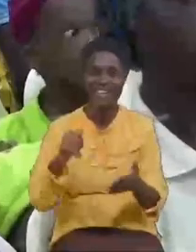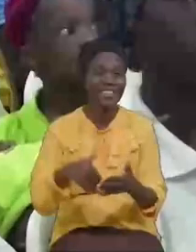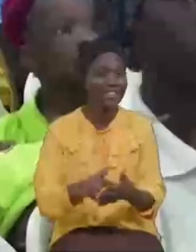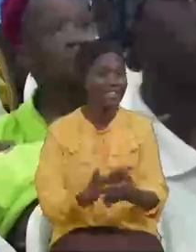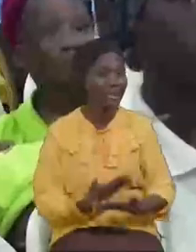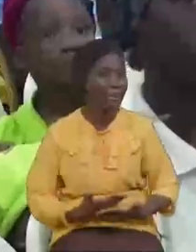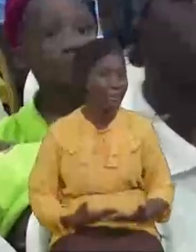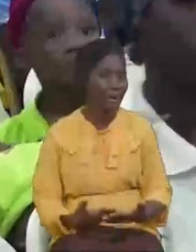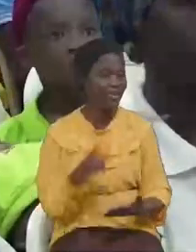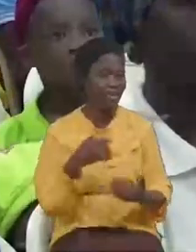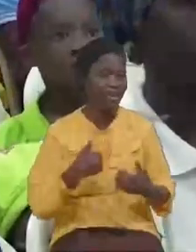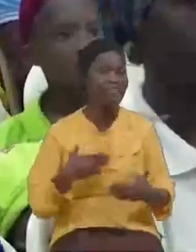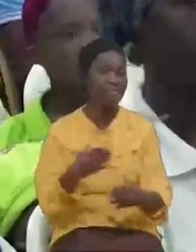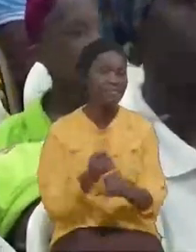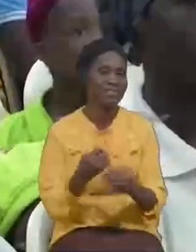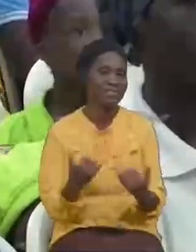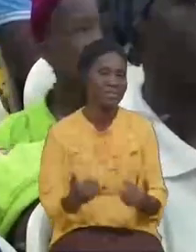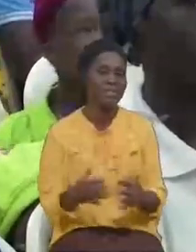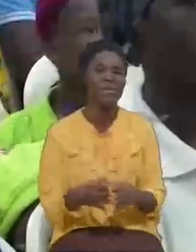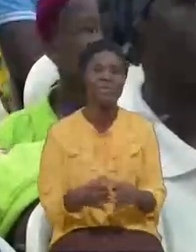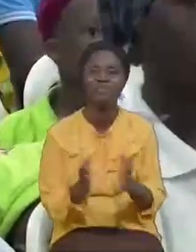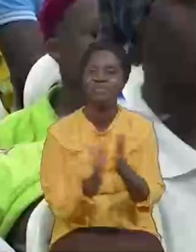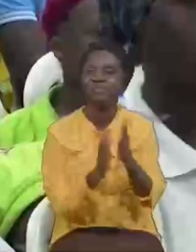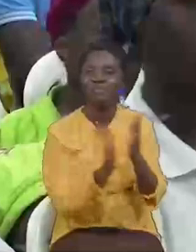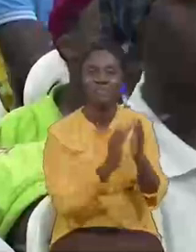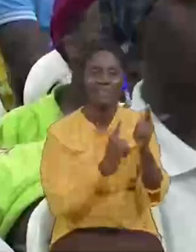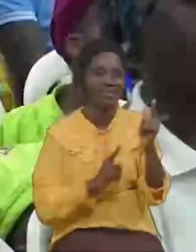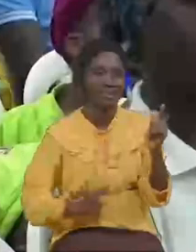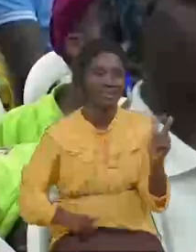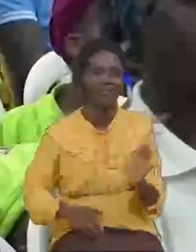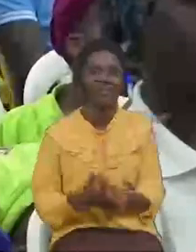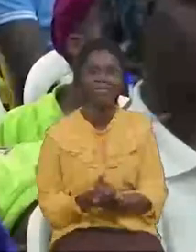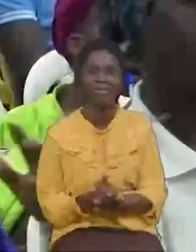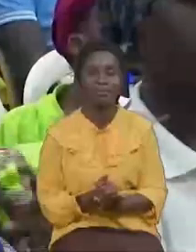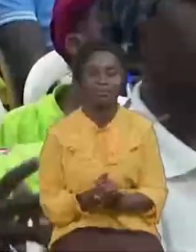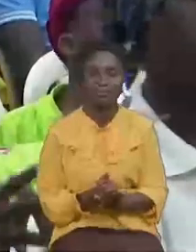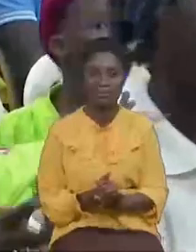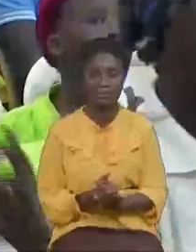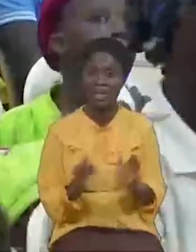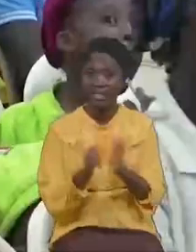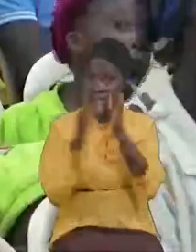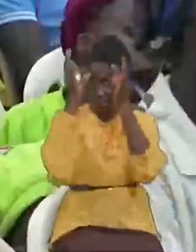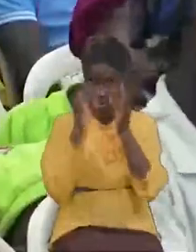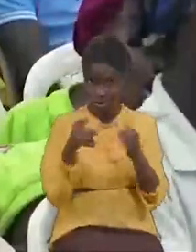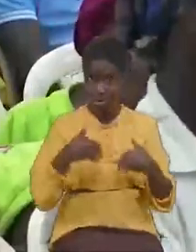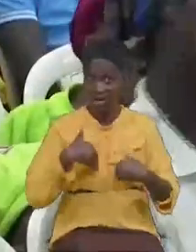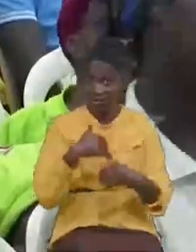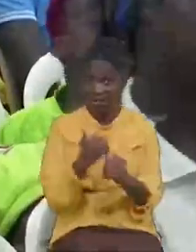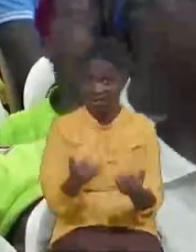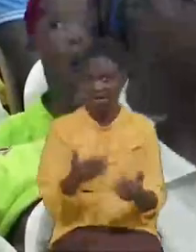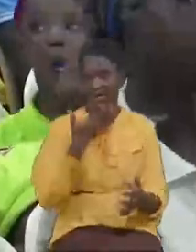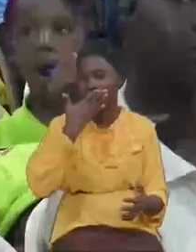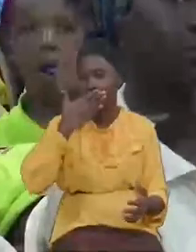Félicitations à vous, vous avez reçu une nouvelle naissance ce soir. Cette décision que vous avez